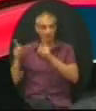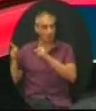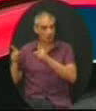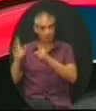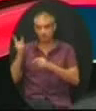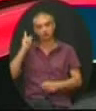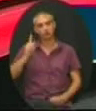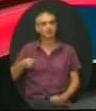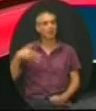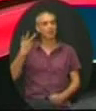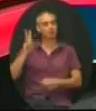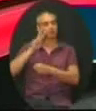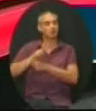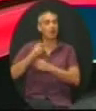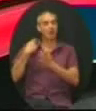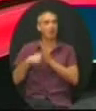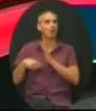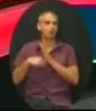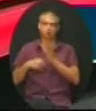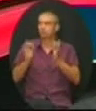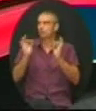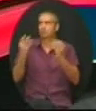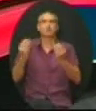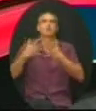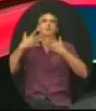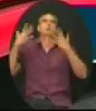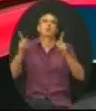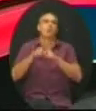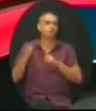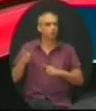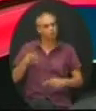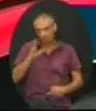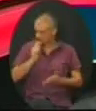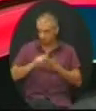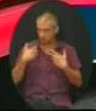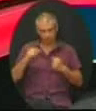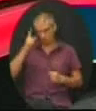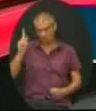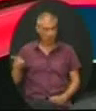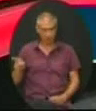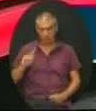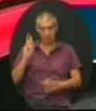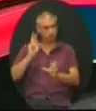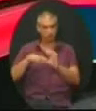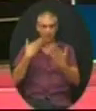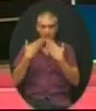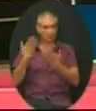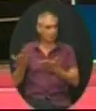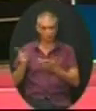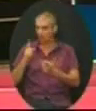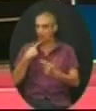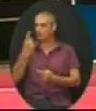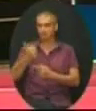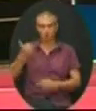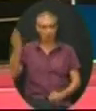מי שאמורים להיות ממונים על רכש, בטח של בסדרי גודל. תגידי לי, ומה, ומשרד הביטחון לא ידע? לא השתתף בדיונים? הם לא